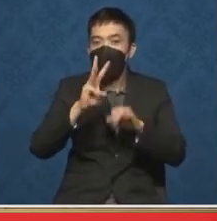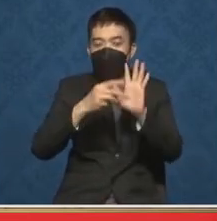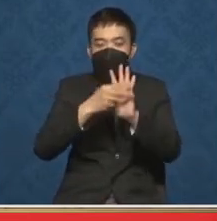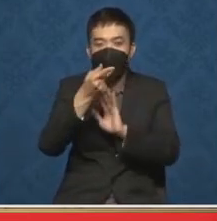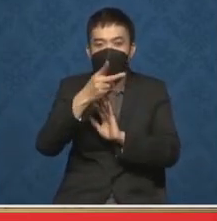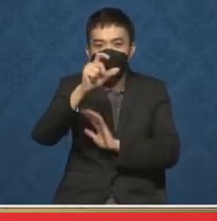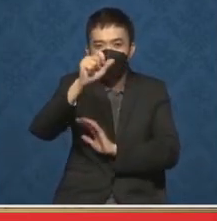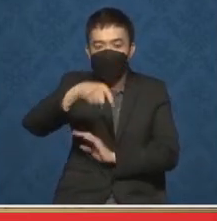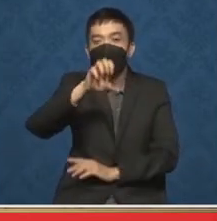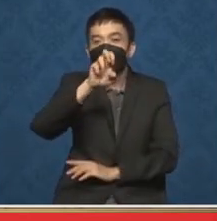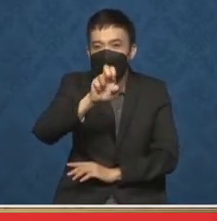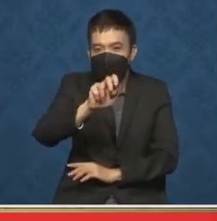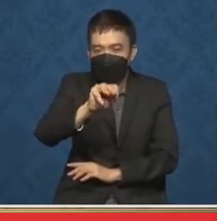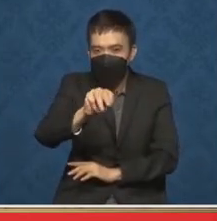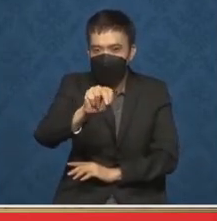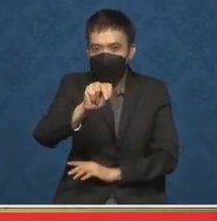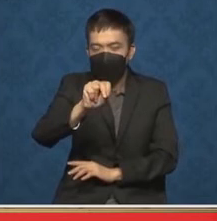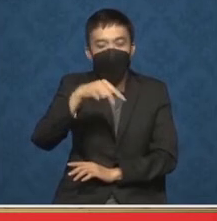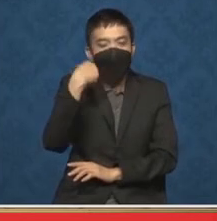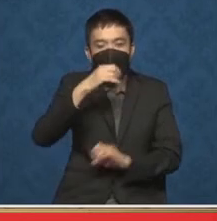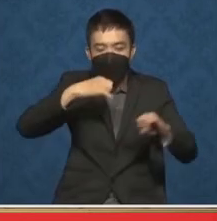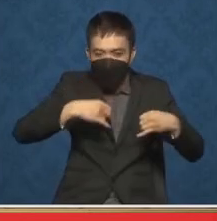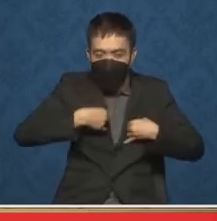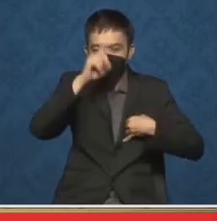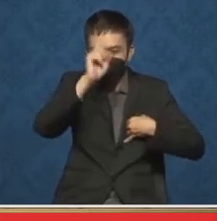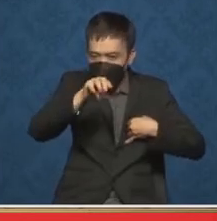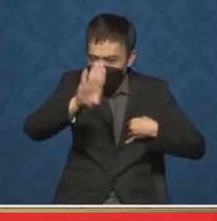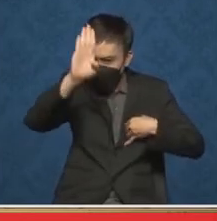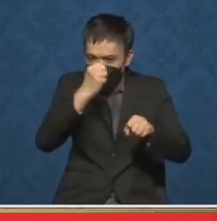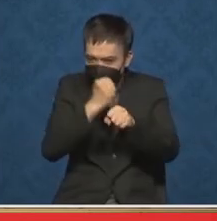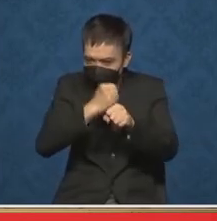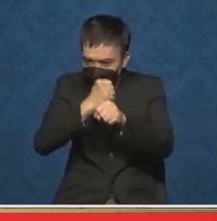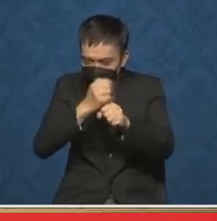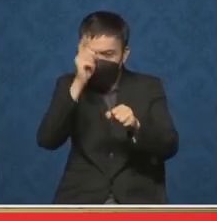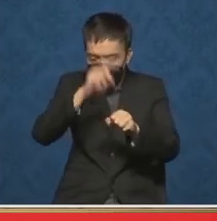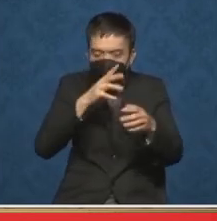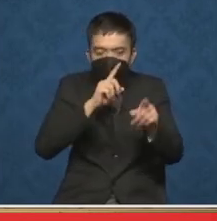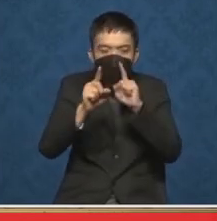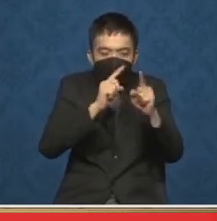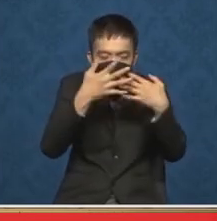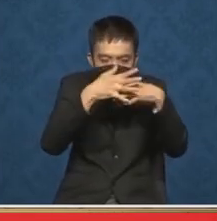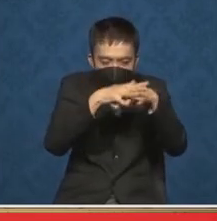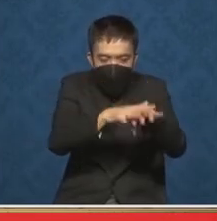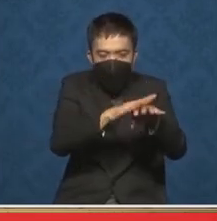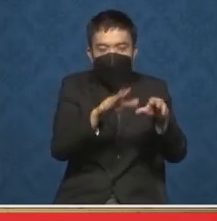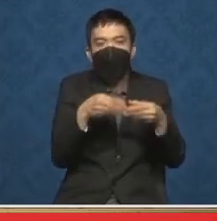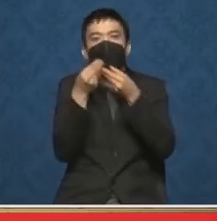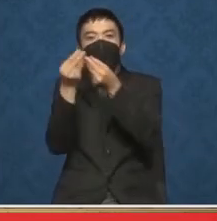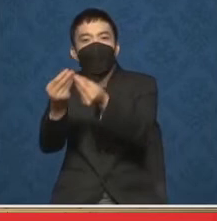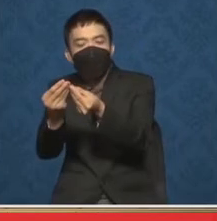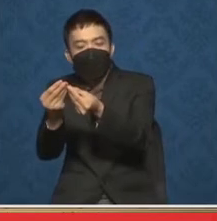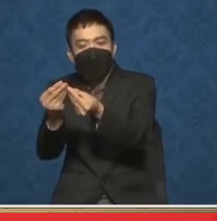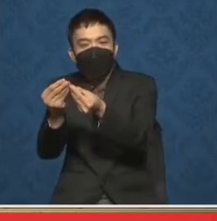อัี้เปกฎิการส้างคนเลยและการรับวัคซีนหรอการให้วัคซีน กตองผ่านคอ์มอ